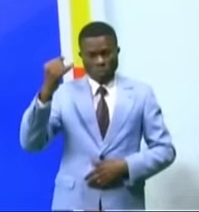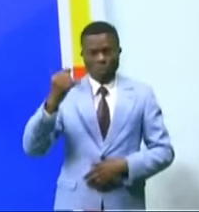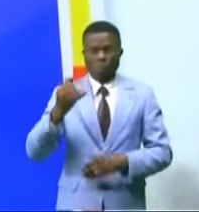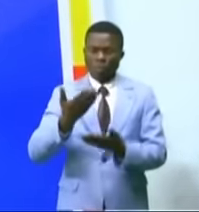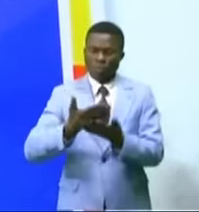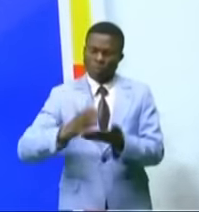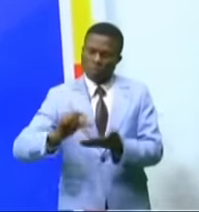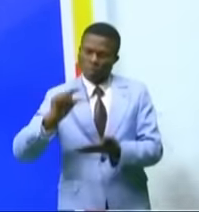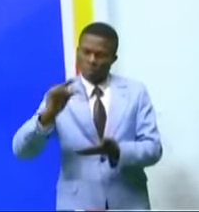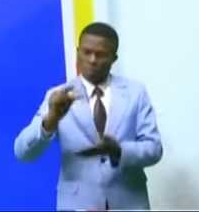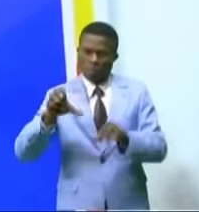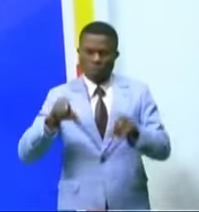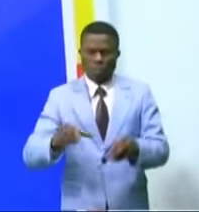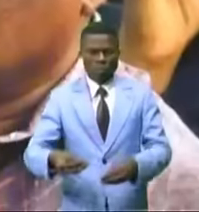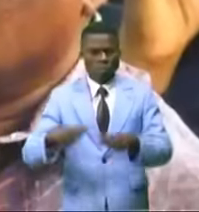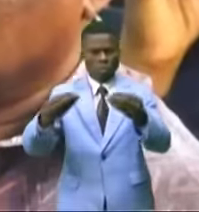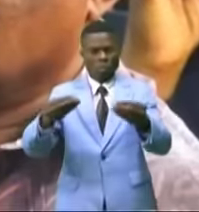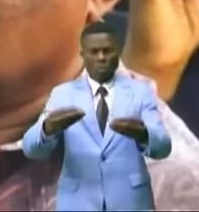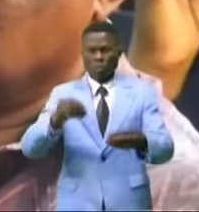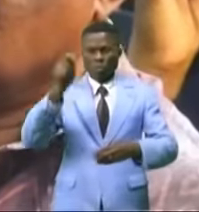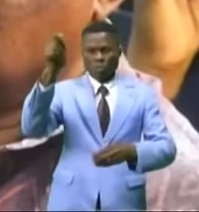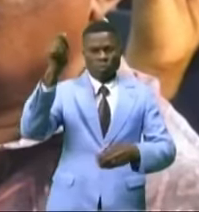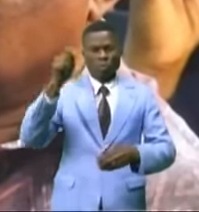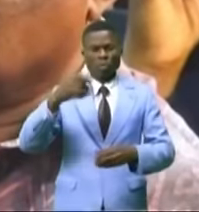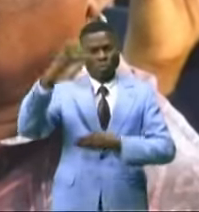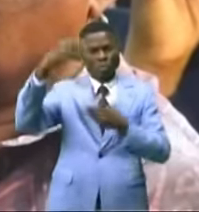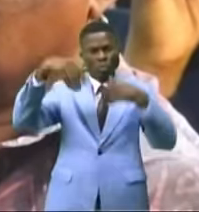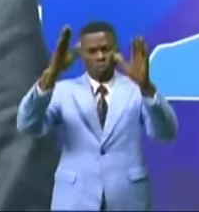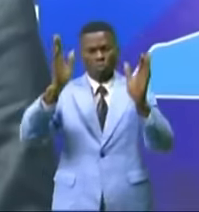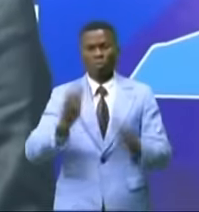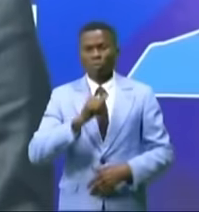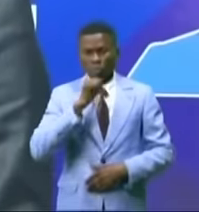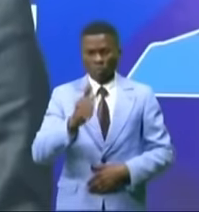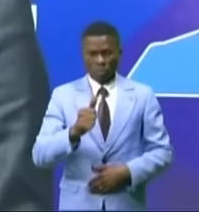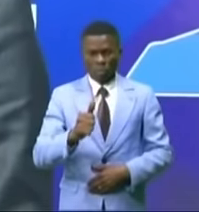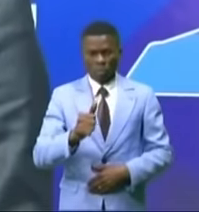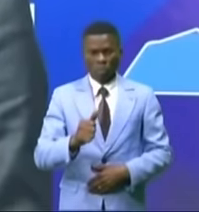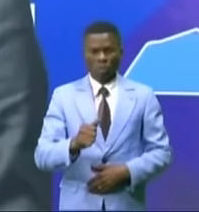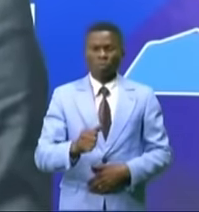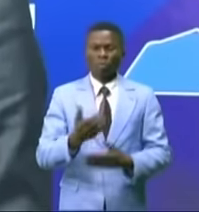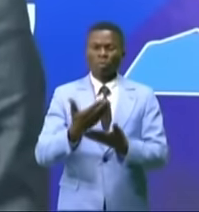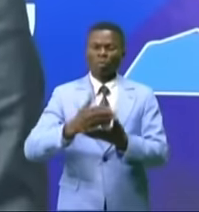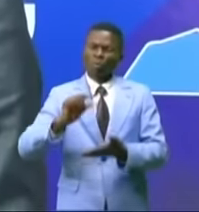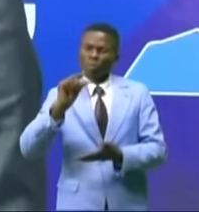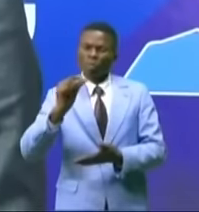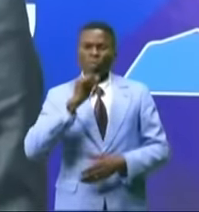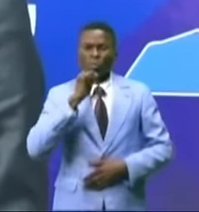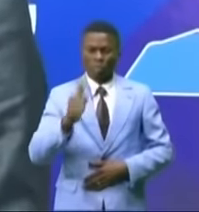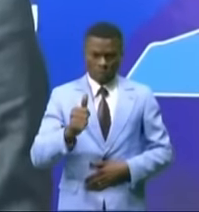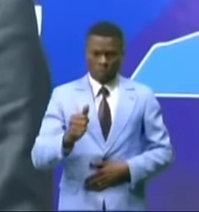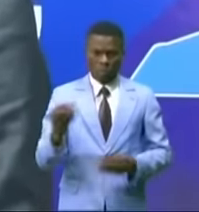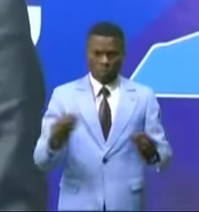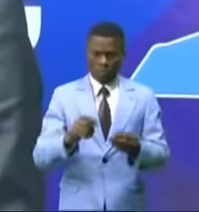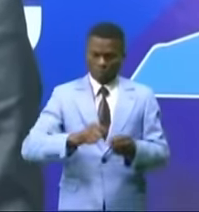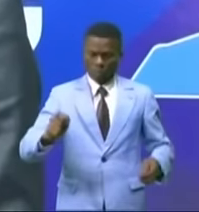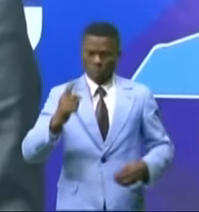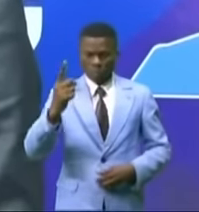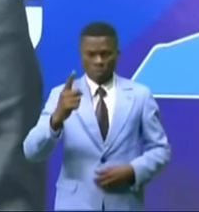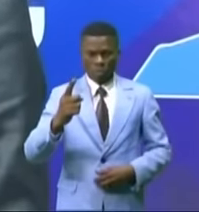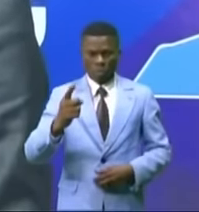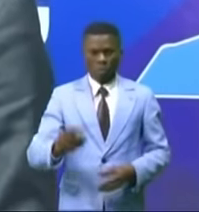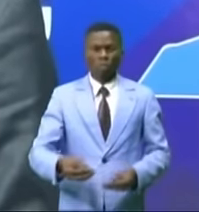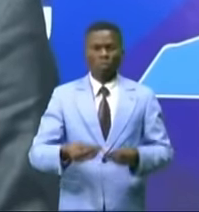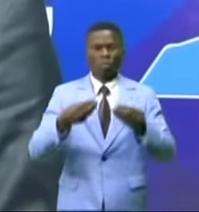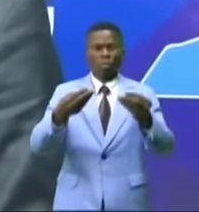centimètre » pour dénoncer l'agression rwandaise sur le sol congolais. Pourquoi pas un seul centimètre? Parce que tout simplement, nous n'allons pas concéder